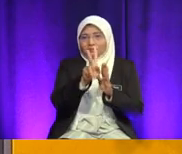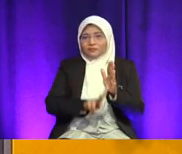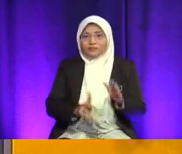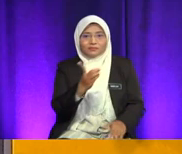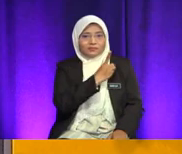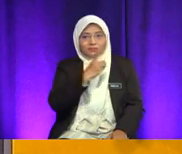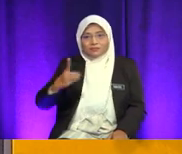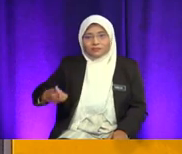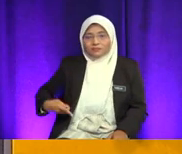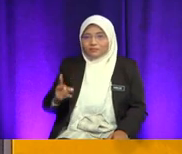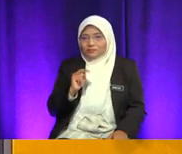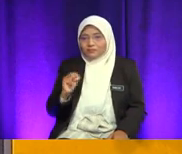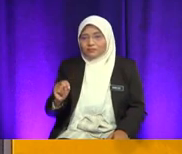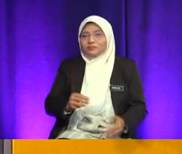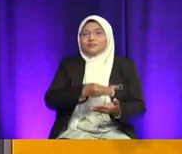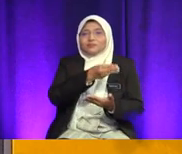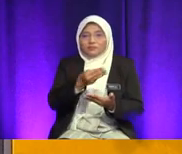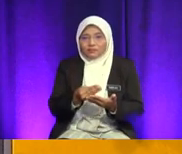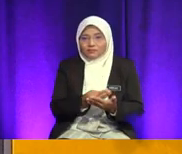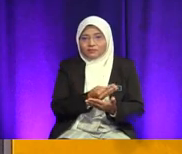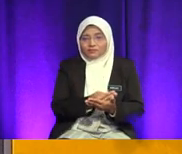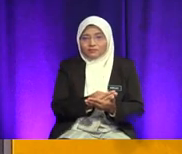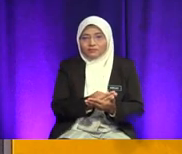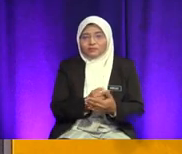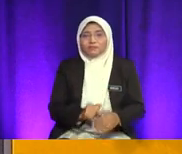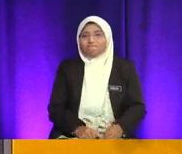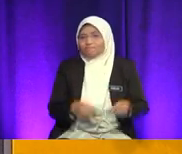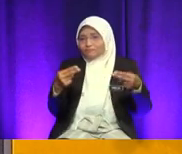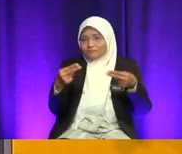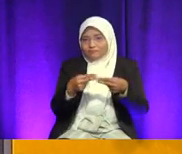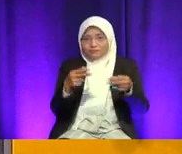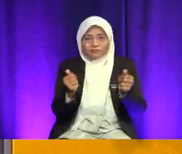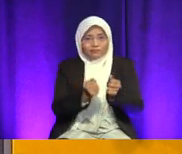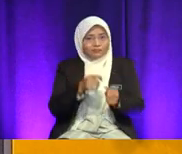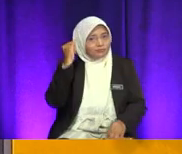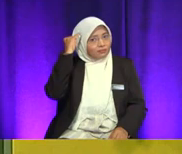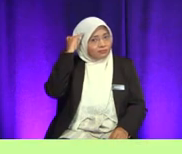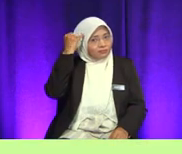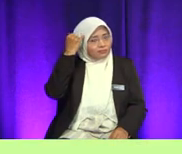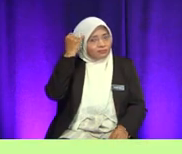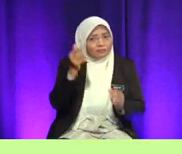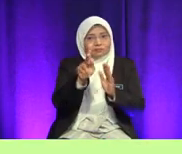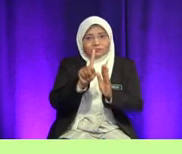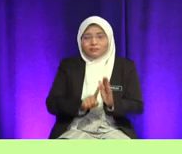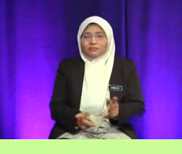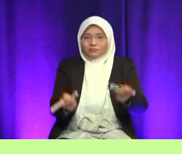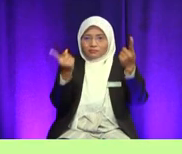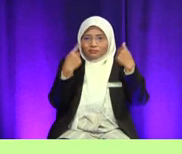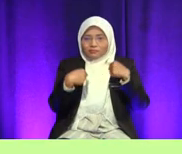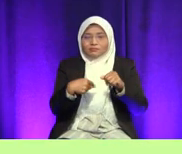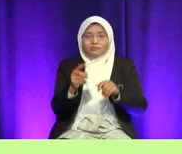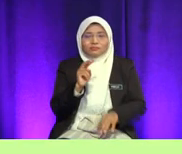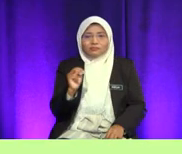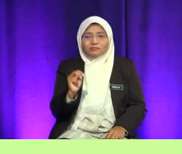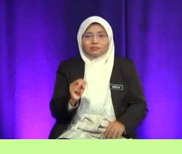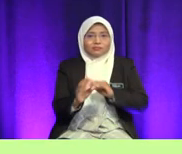modern kedaulatan modern dikaitkan dengan ide kemunculan negara bangsa selepas